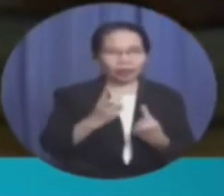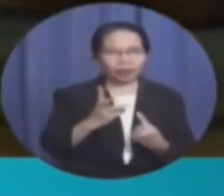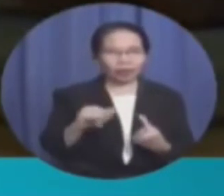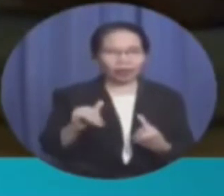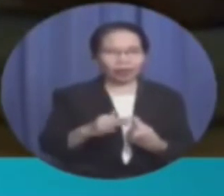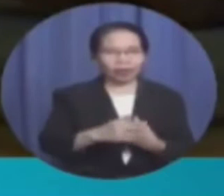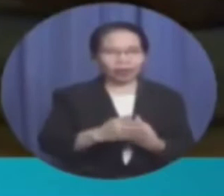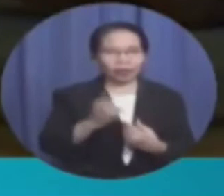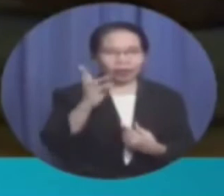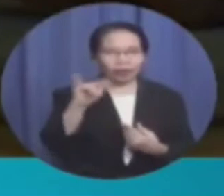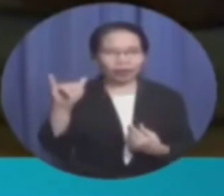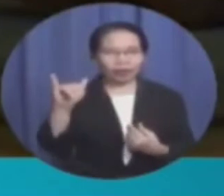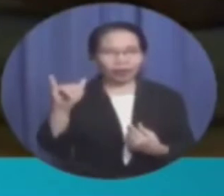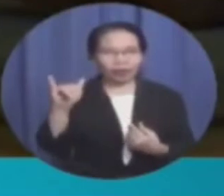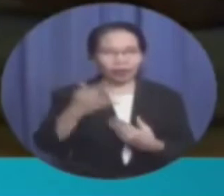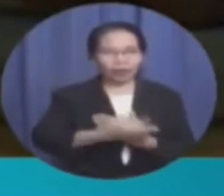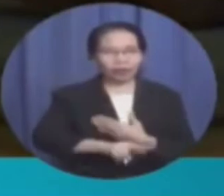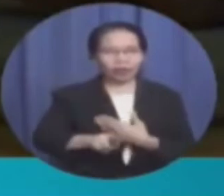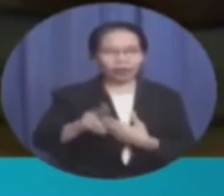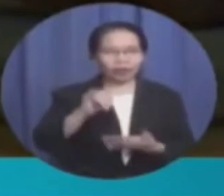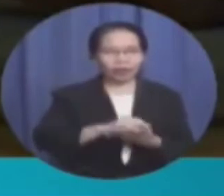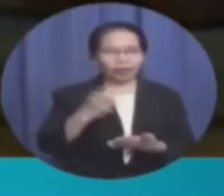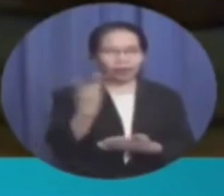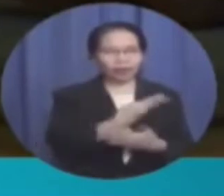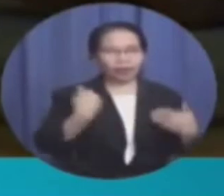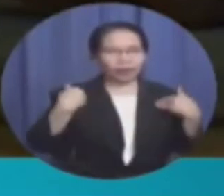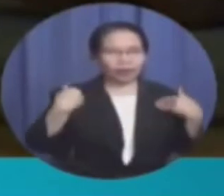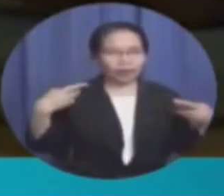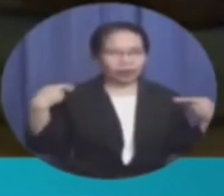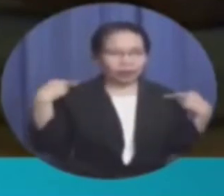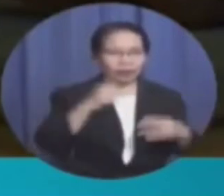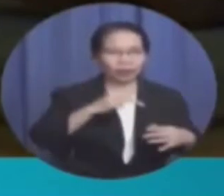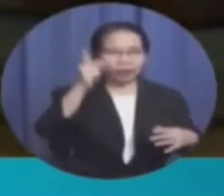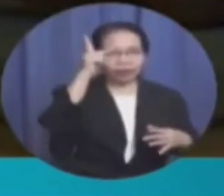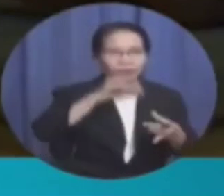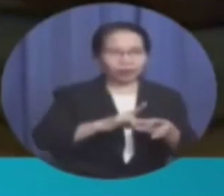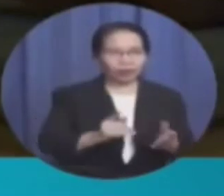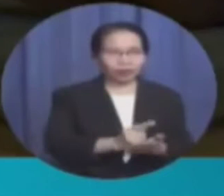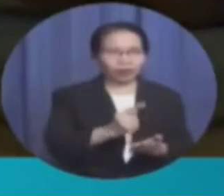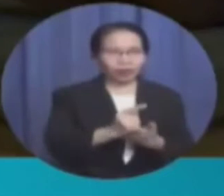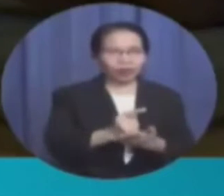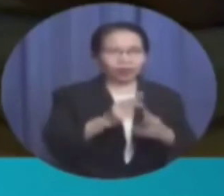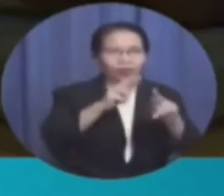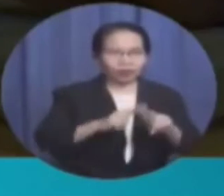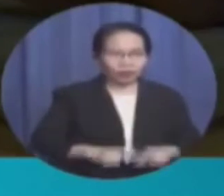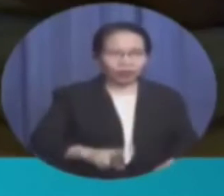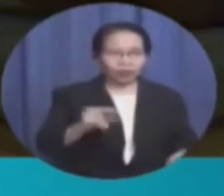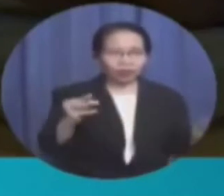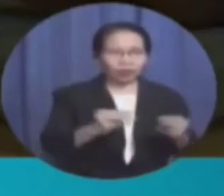ay magpapatuloy pa rin tayo sa pagkakasala. Wala nang haing maihahandog